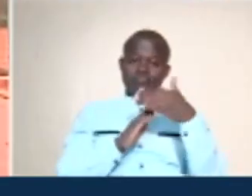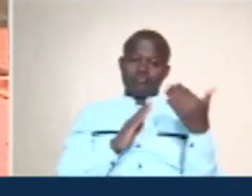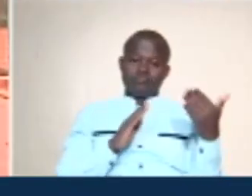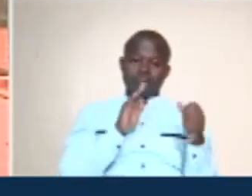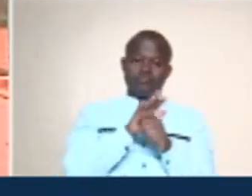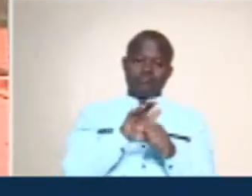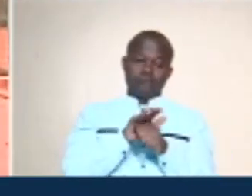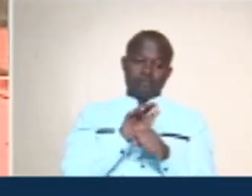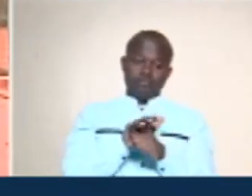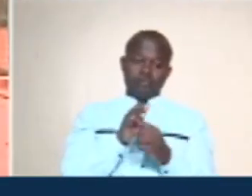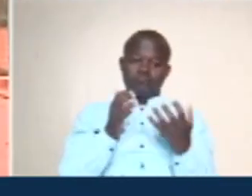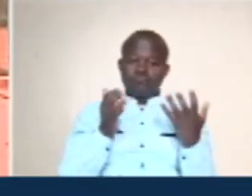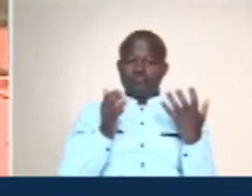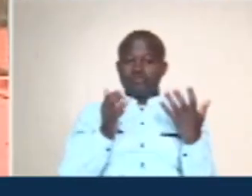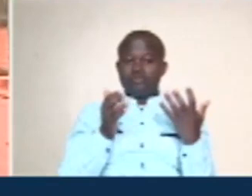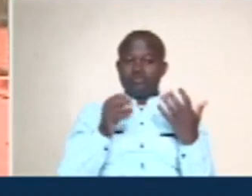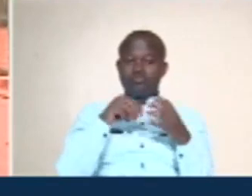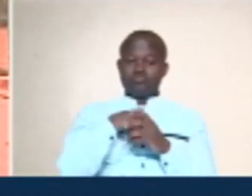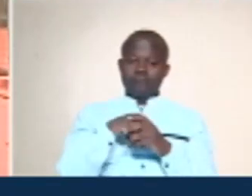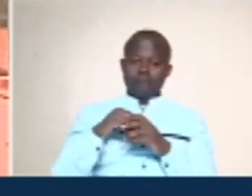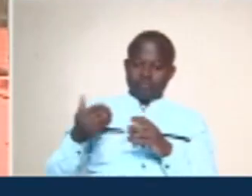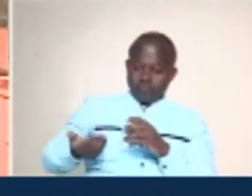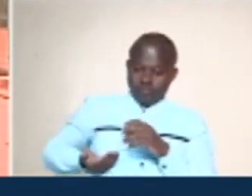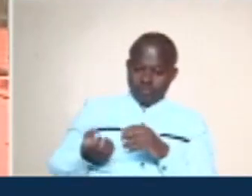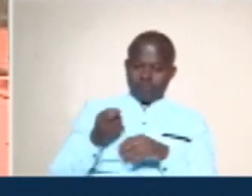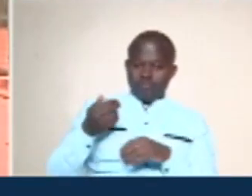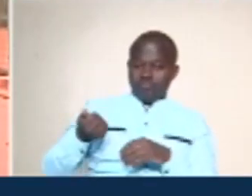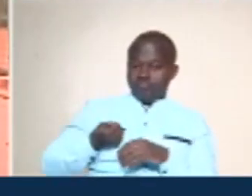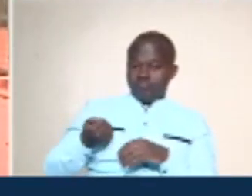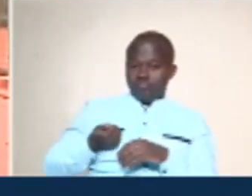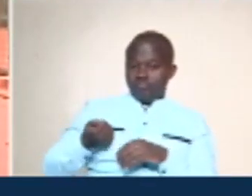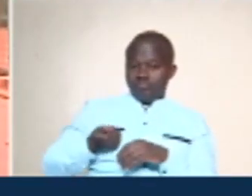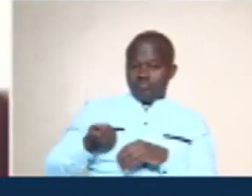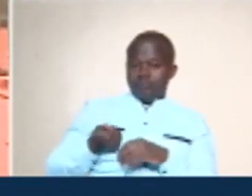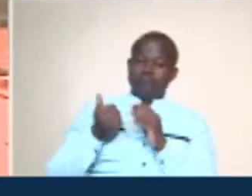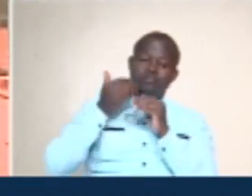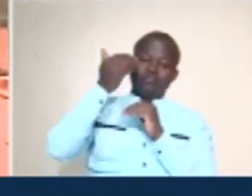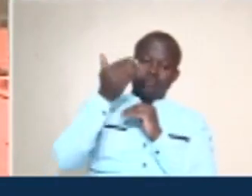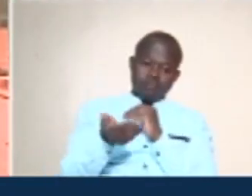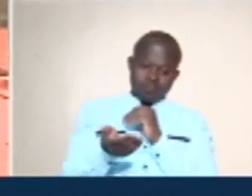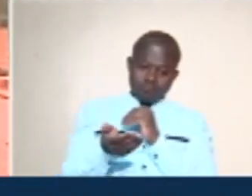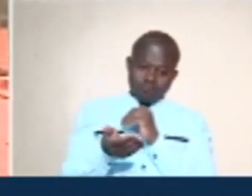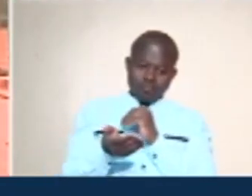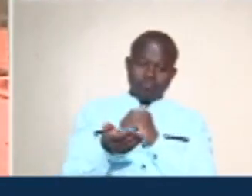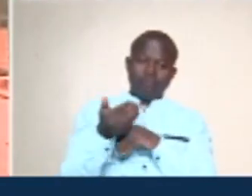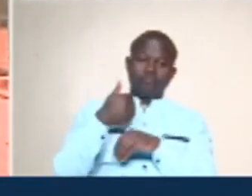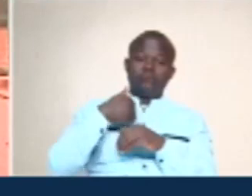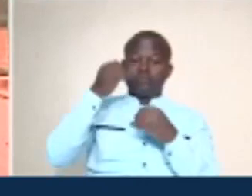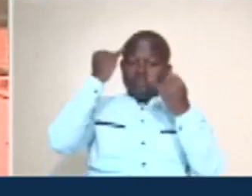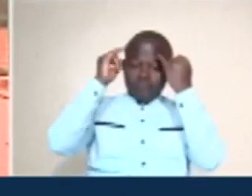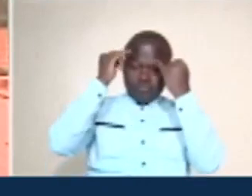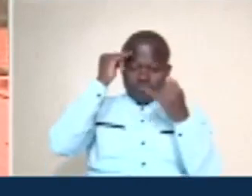cyane cyane mu bagore cyangwa mu bakobwa hanyuma ngira